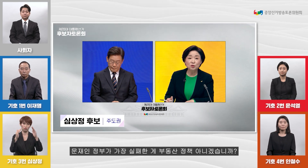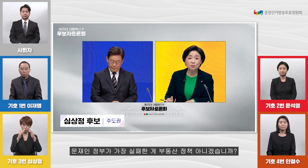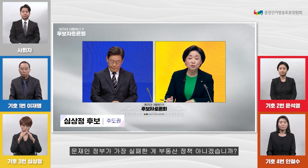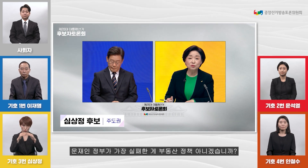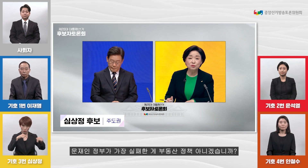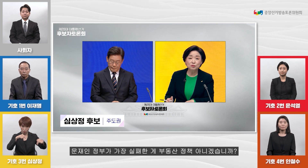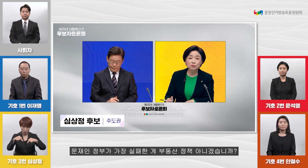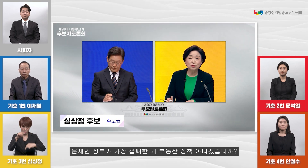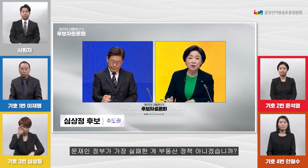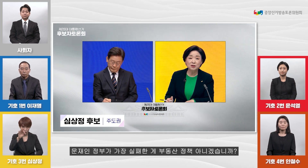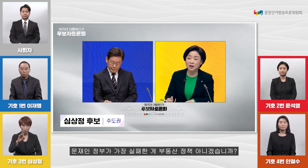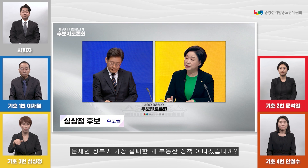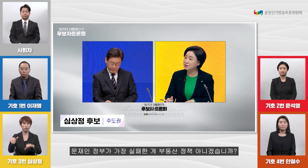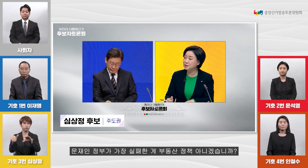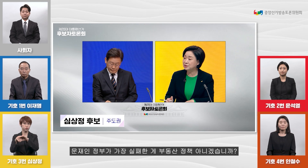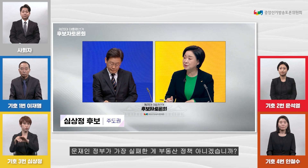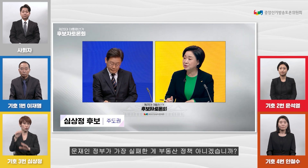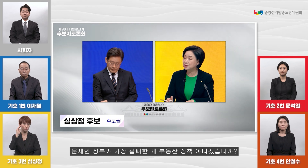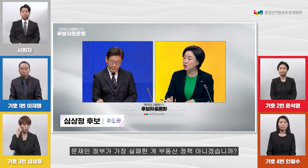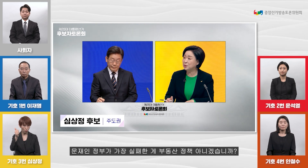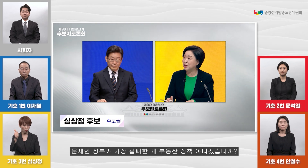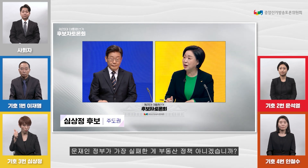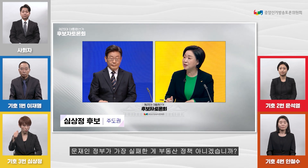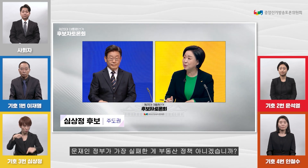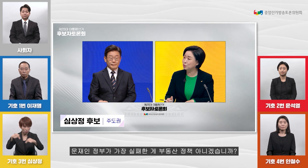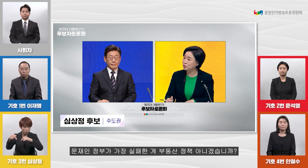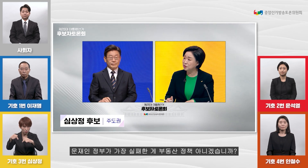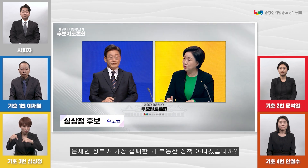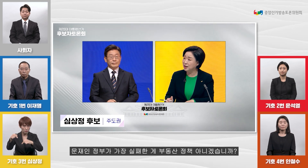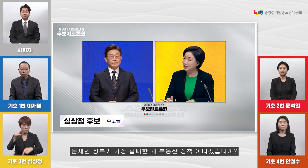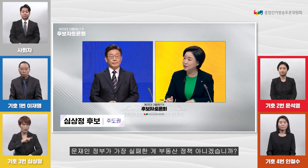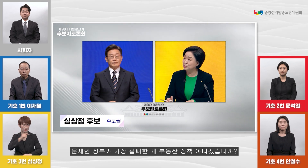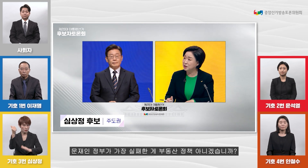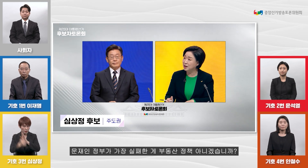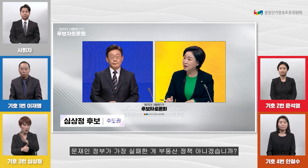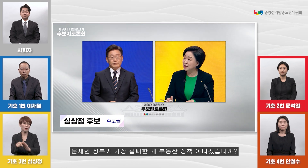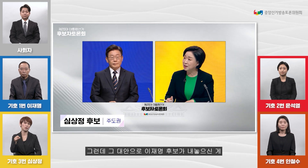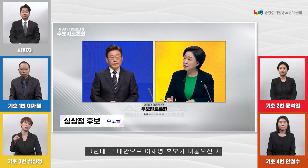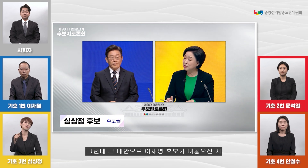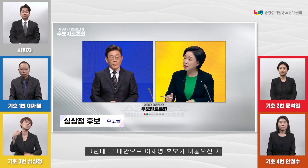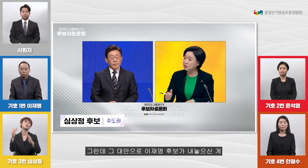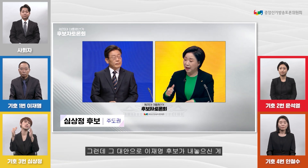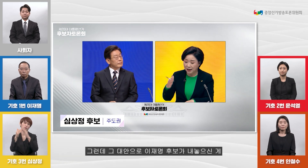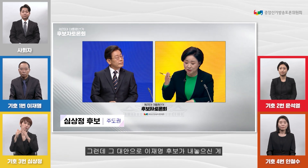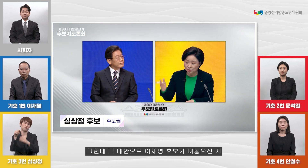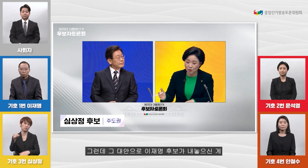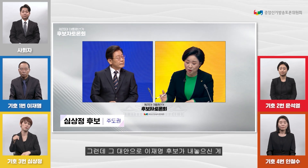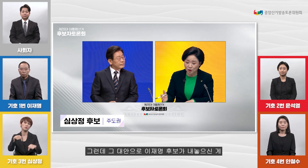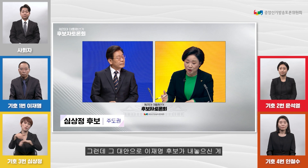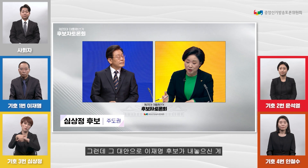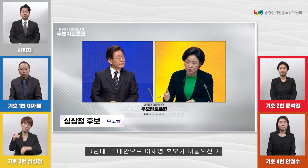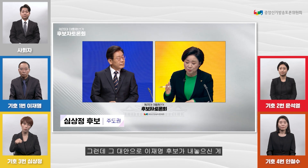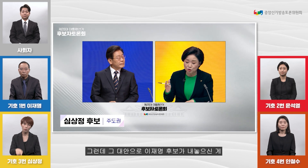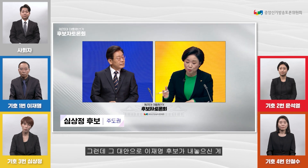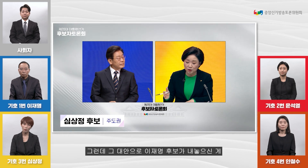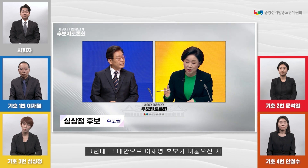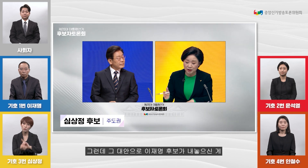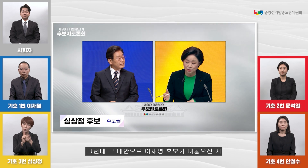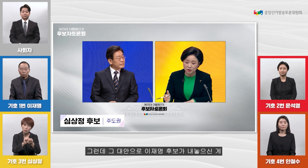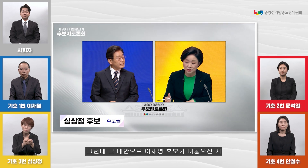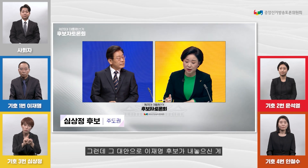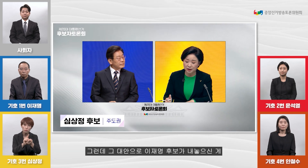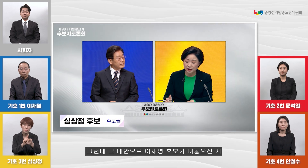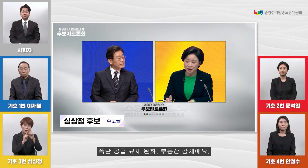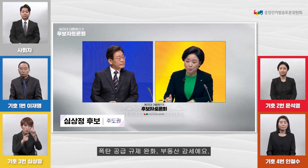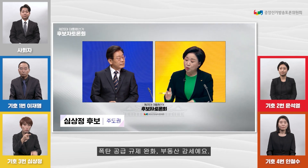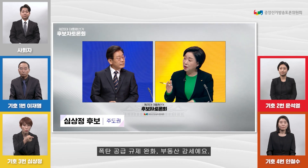문재인 정부가 가장 실패한 게 부동산 정책 아니겠습니까? 그런데 그 대안으로 이재명 후보가